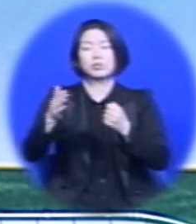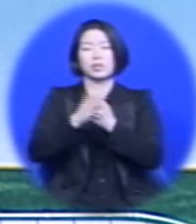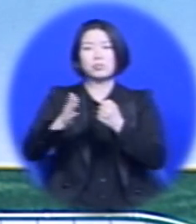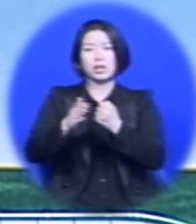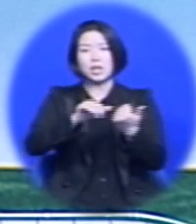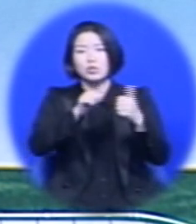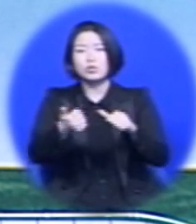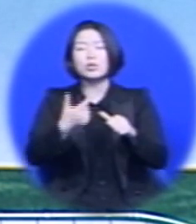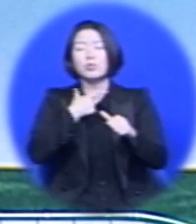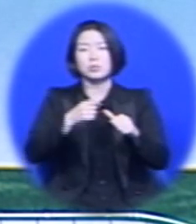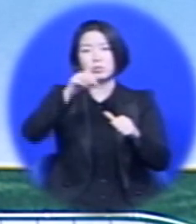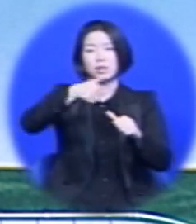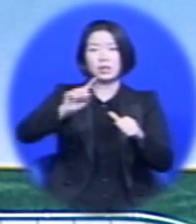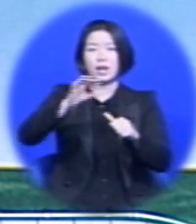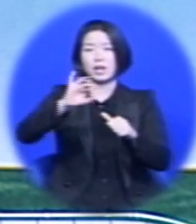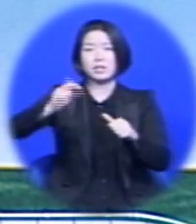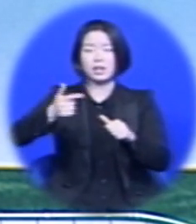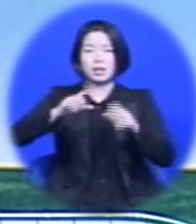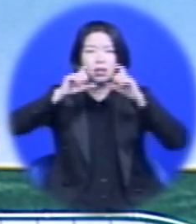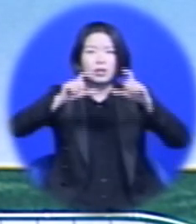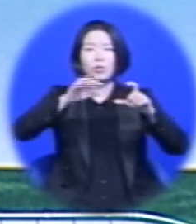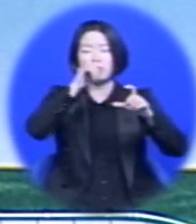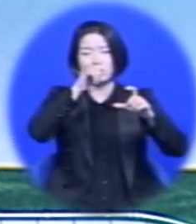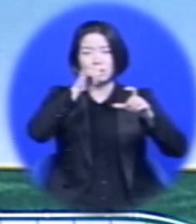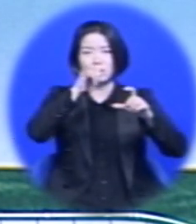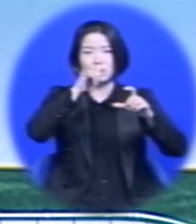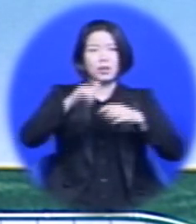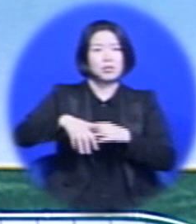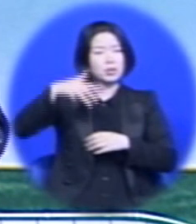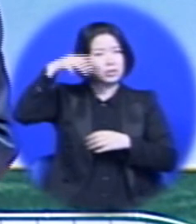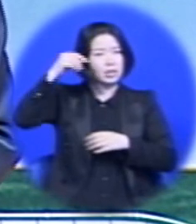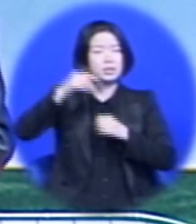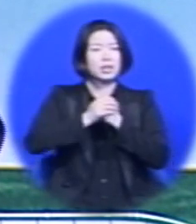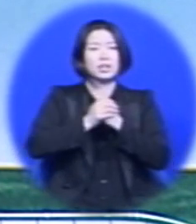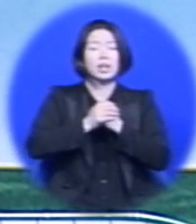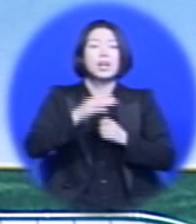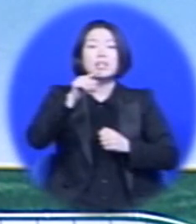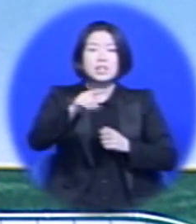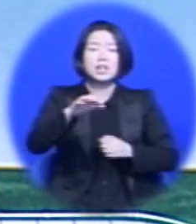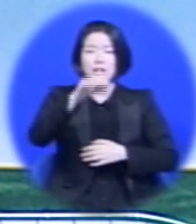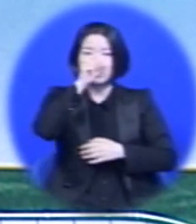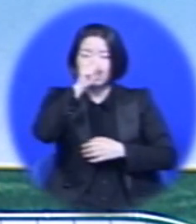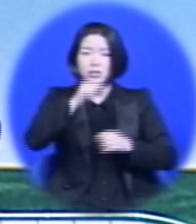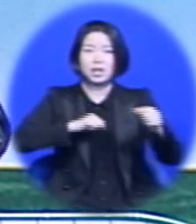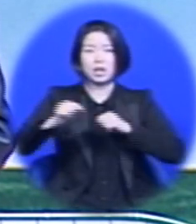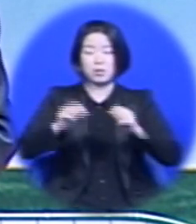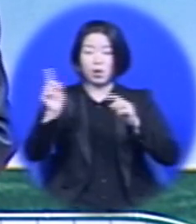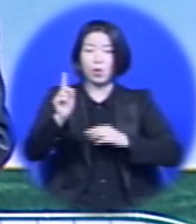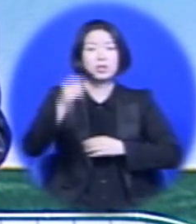가인에게 경고하셨습니다 창세기 4장 7절에 내가 선을 행하면 어찌 낯을 들지